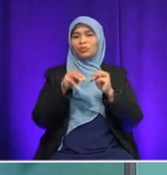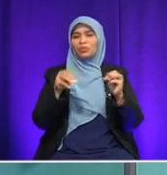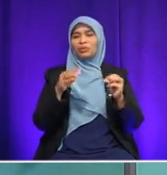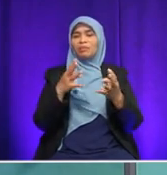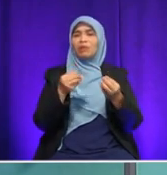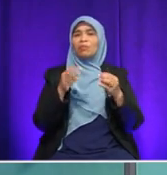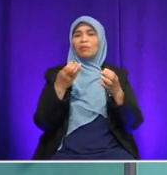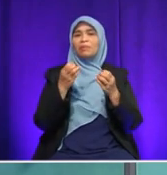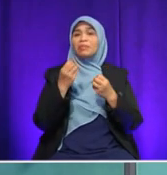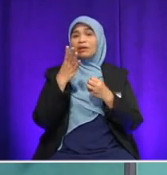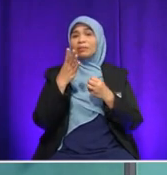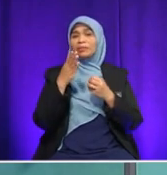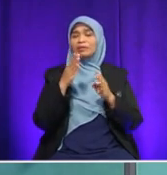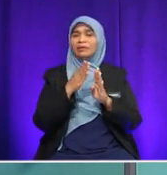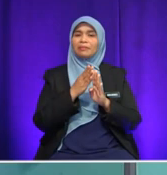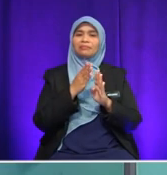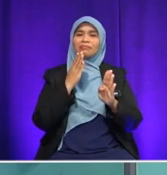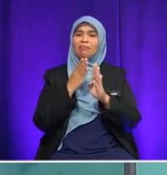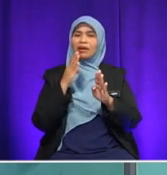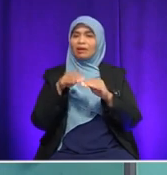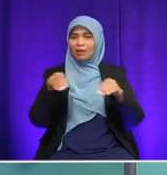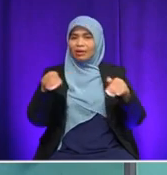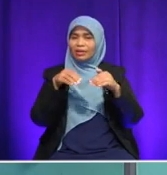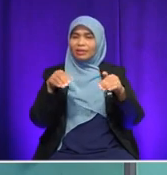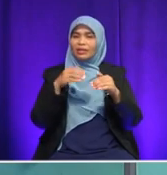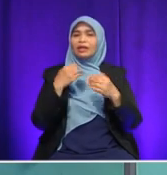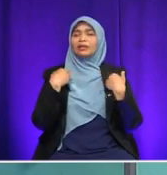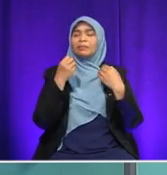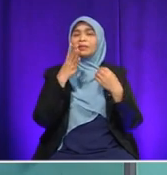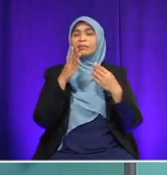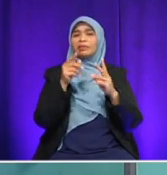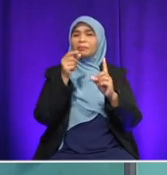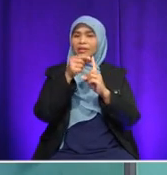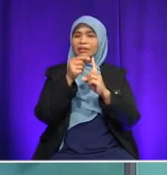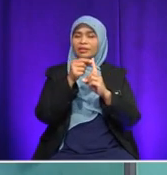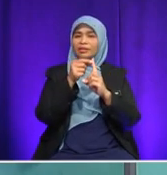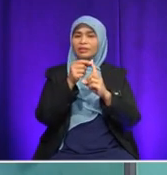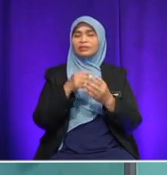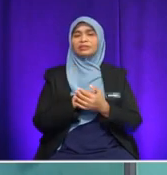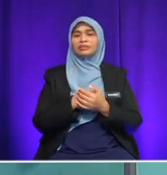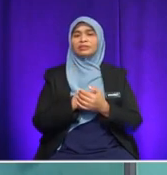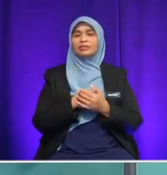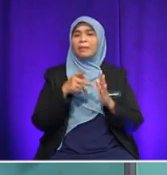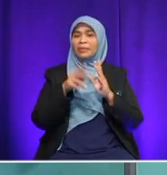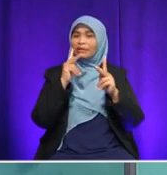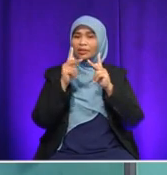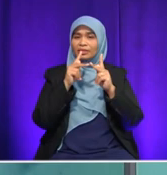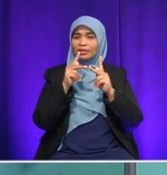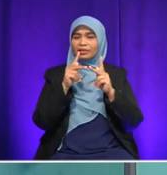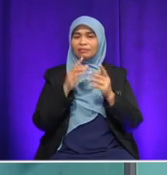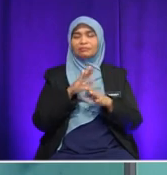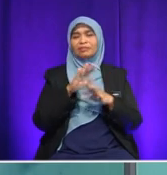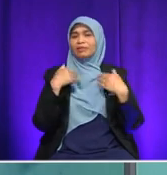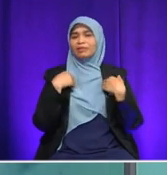sekalipun. Dalam setiap baris tu ada berapa perkataan, ada berapa suku kata, ya. Rima akhir pun bercampur-campur pun tak ada